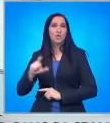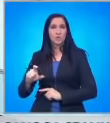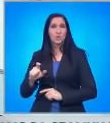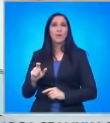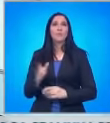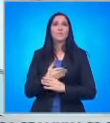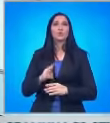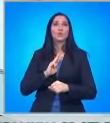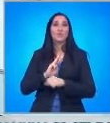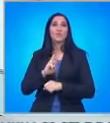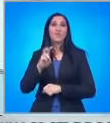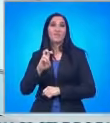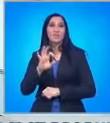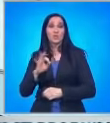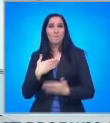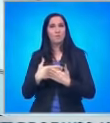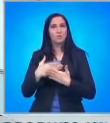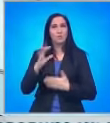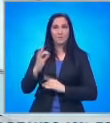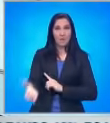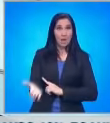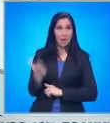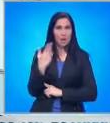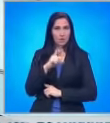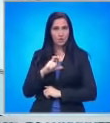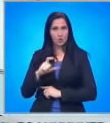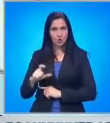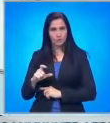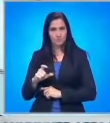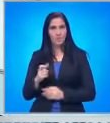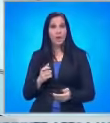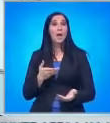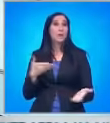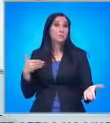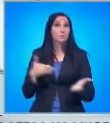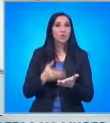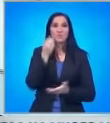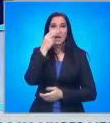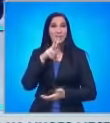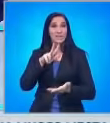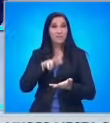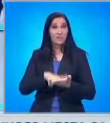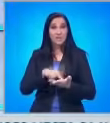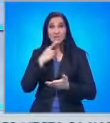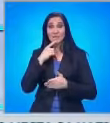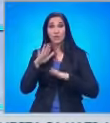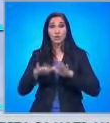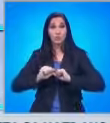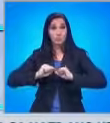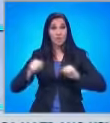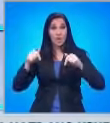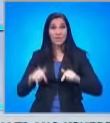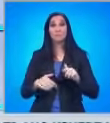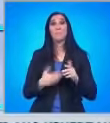20 октомври близо 50 000 дози. Срещу зеления сертификат за достъп протестираха днес